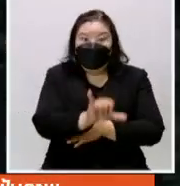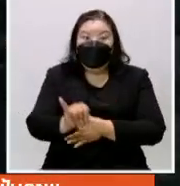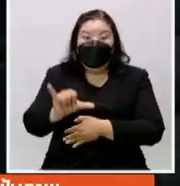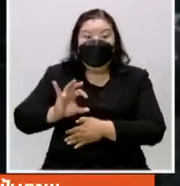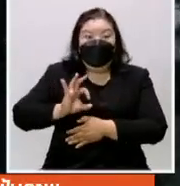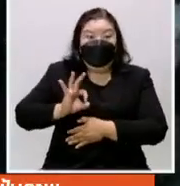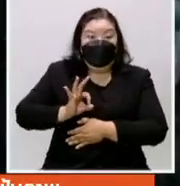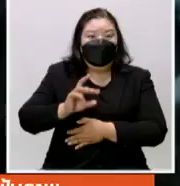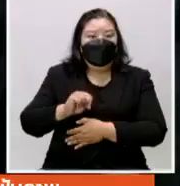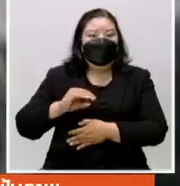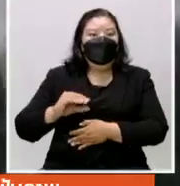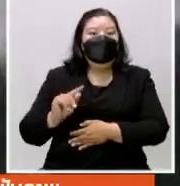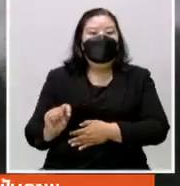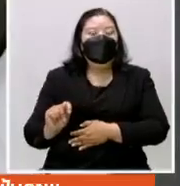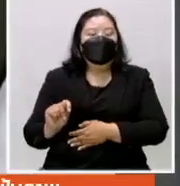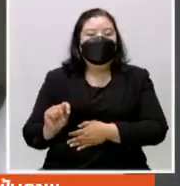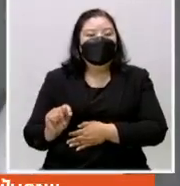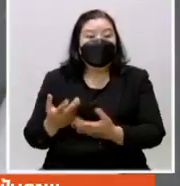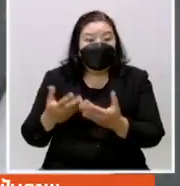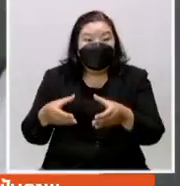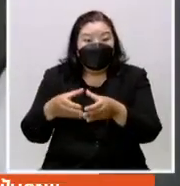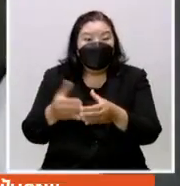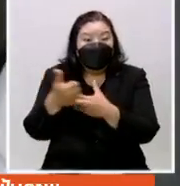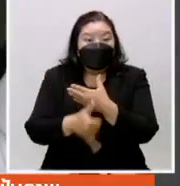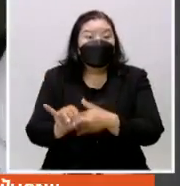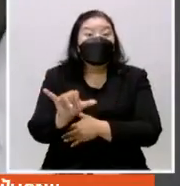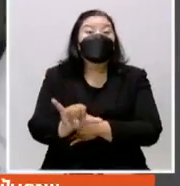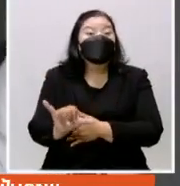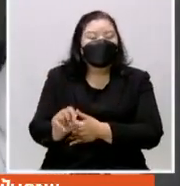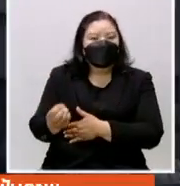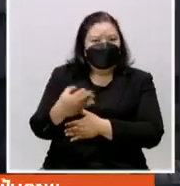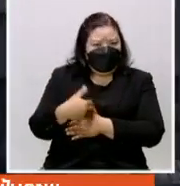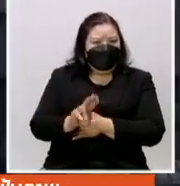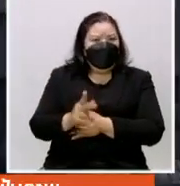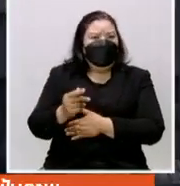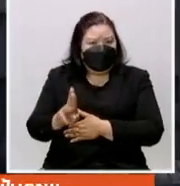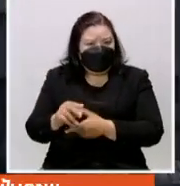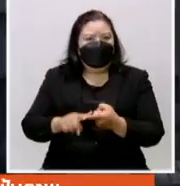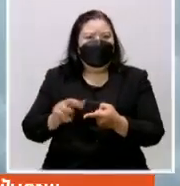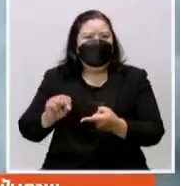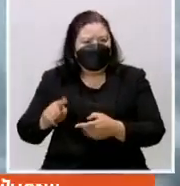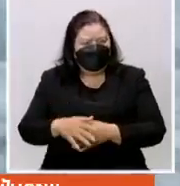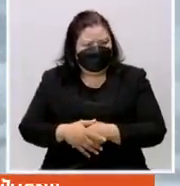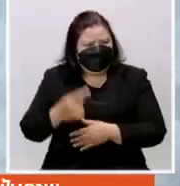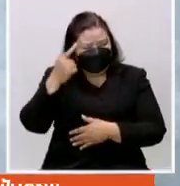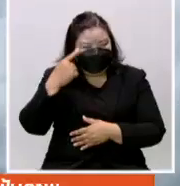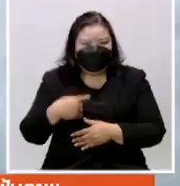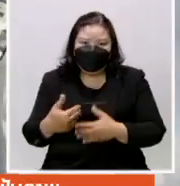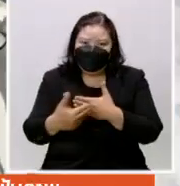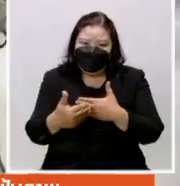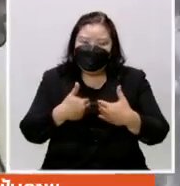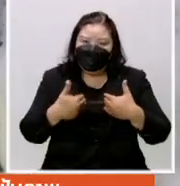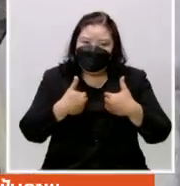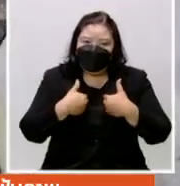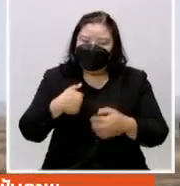ท่านั้นสมาชิกนาโต้ยังปฏิเสธข้อกล่าวหาของรัสเซียที่ว่ายูเครนและนาโต้เป็นฝ่ายยั่วยุก่อนและเรียกร้องให้รัสเซียลด